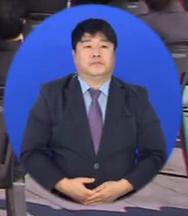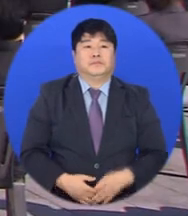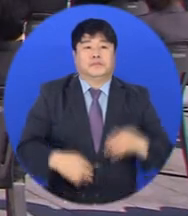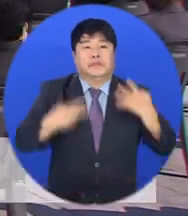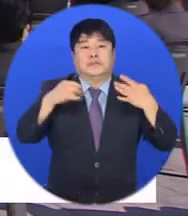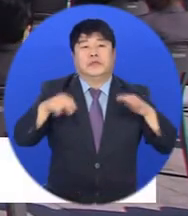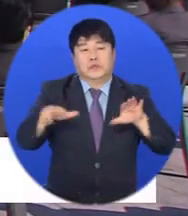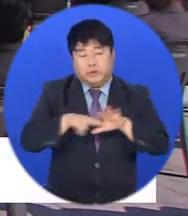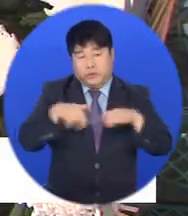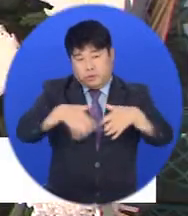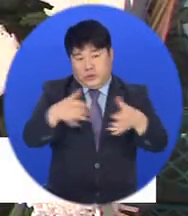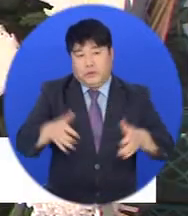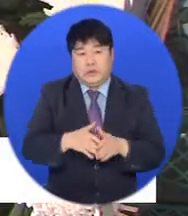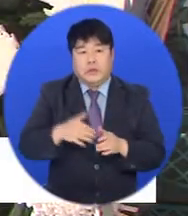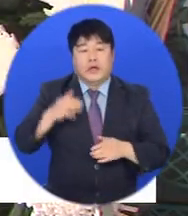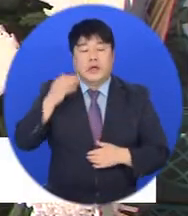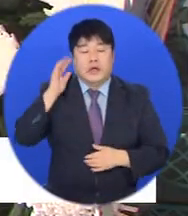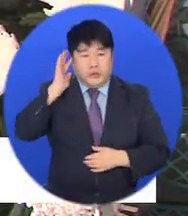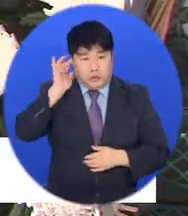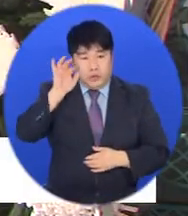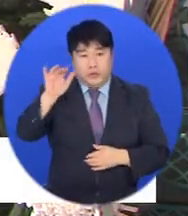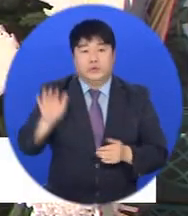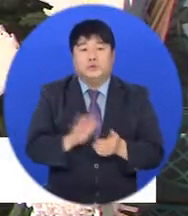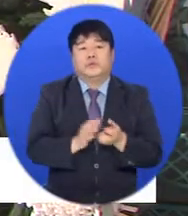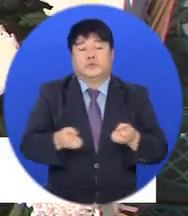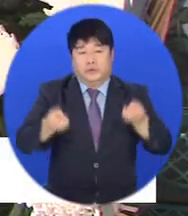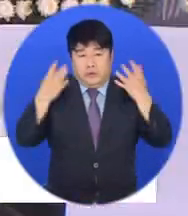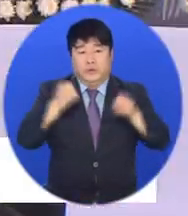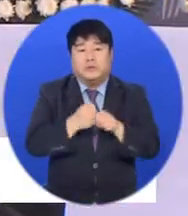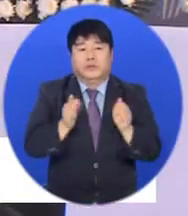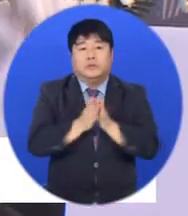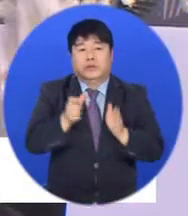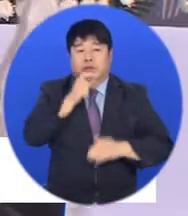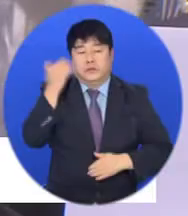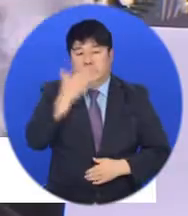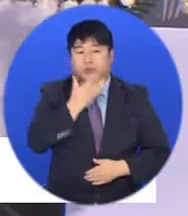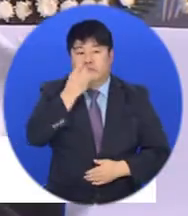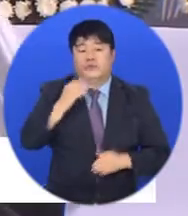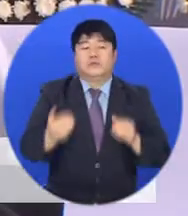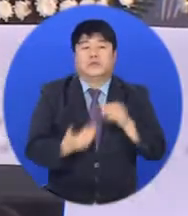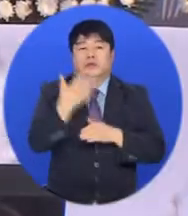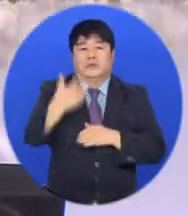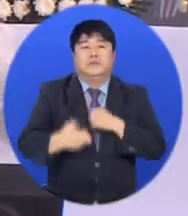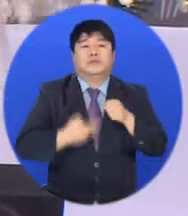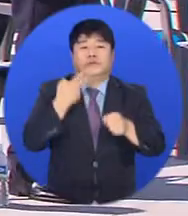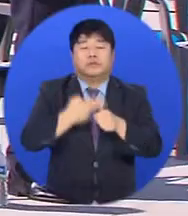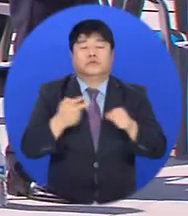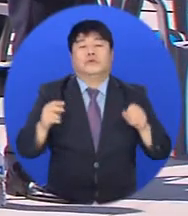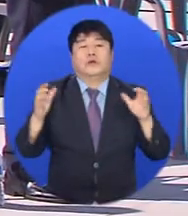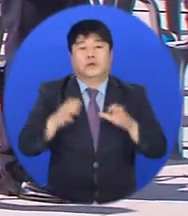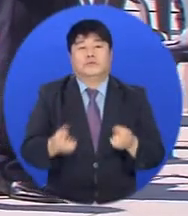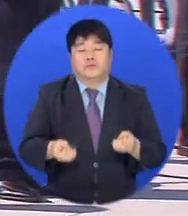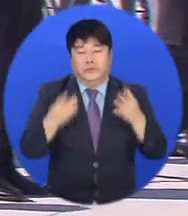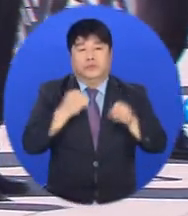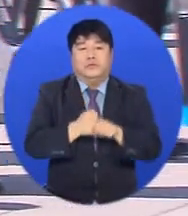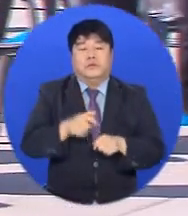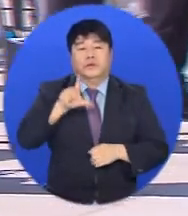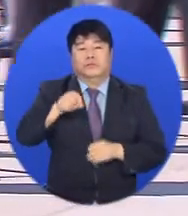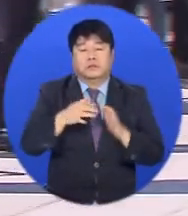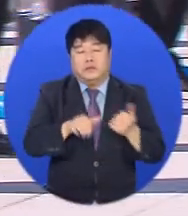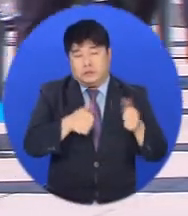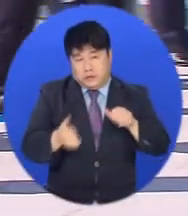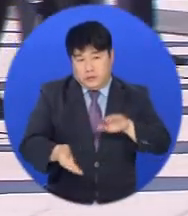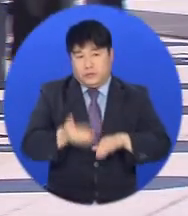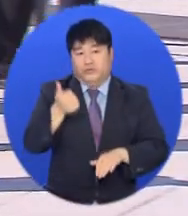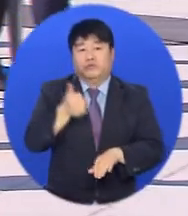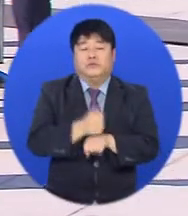4대 종교단체의 추모식으로 시작된 여순 사건 72주년 합동 추념식. 만 명 이상이 목숨을 잃은 비극적